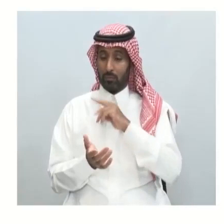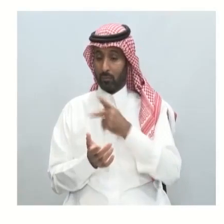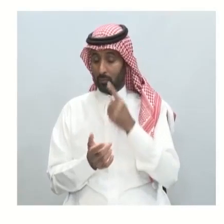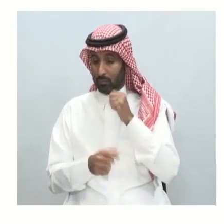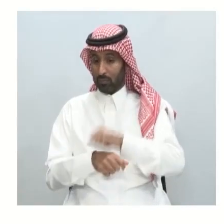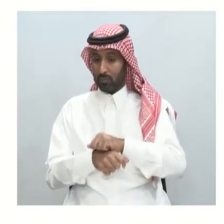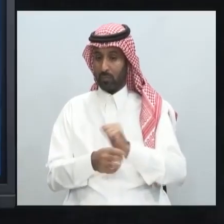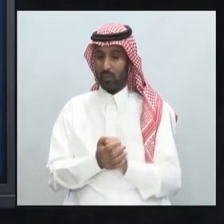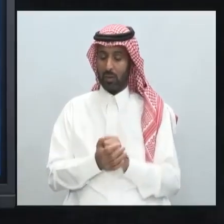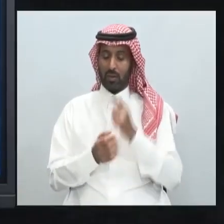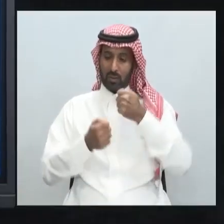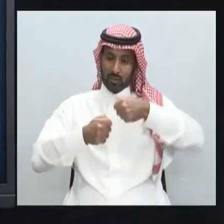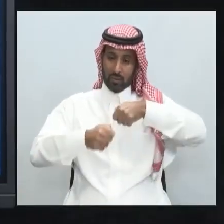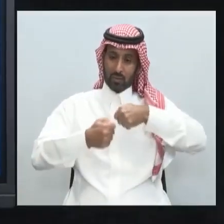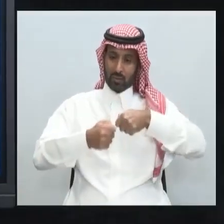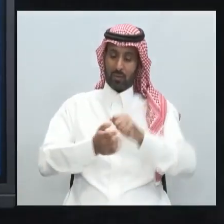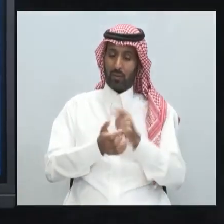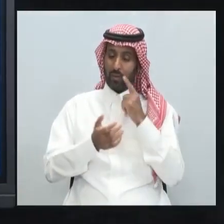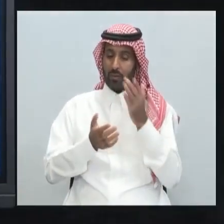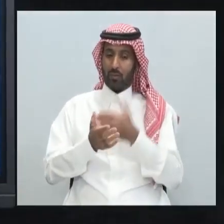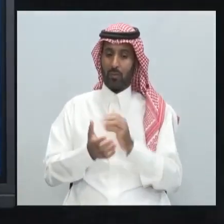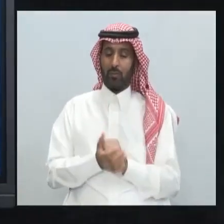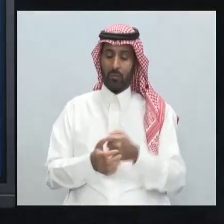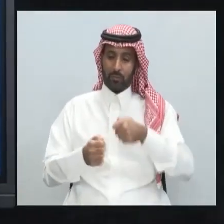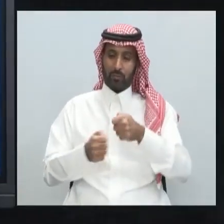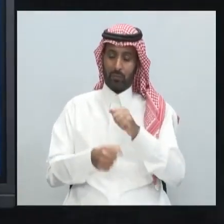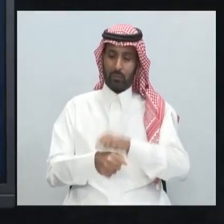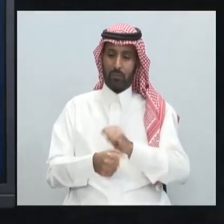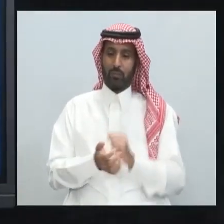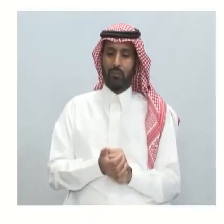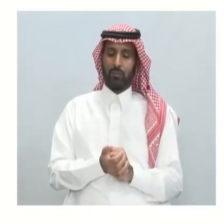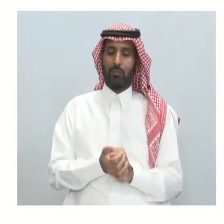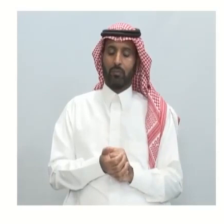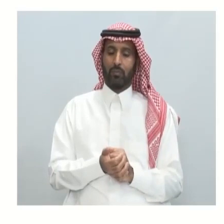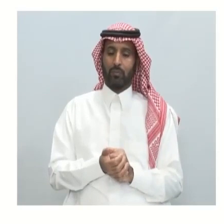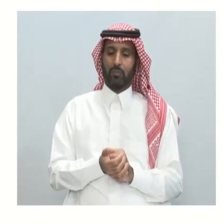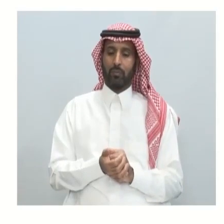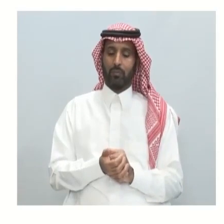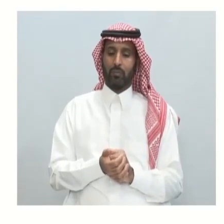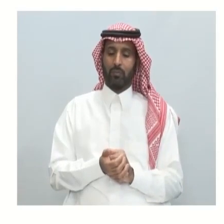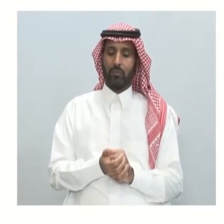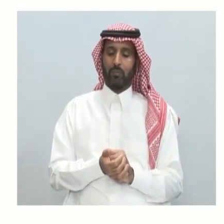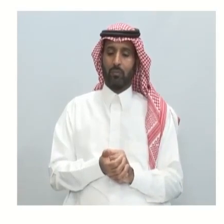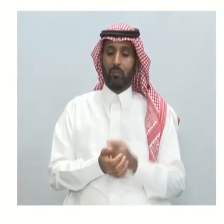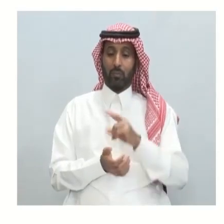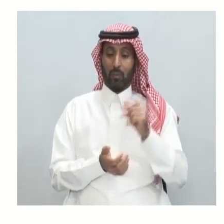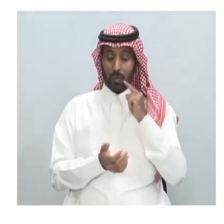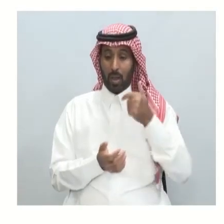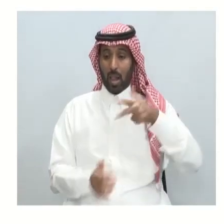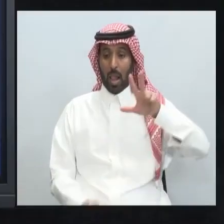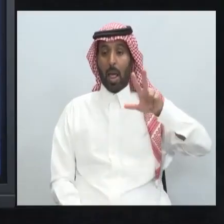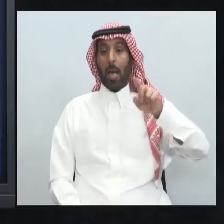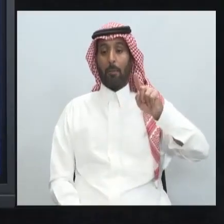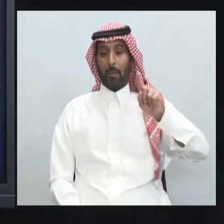للصلابه هي لينه في حاله صلابه اغلبها يكون لين في حاله الصلابه مثل البرافين بالنسبه